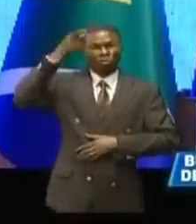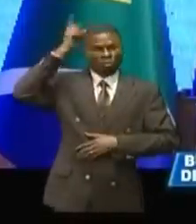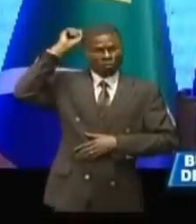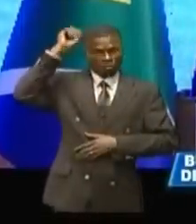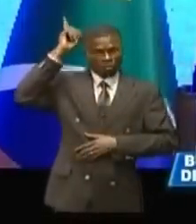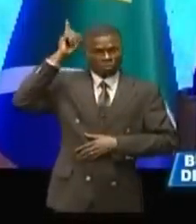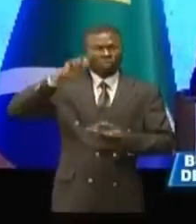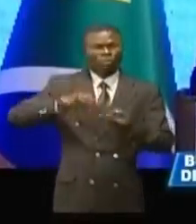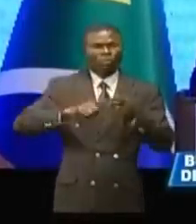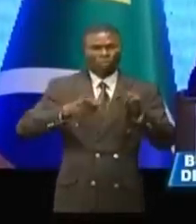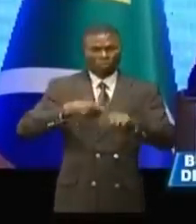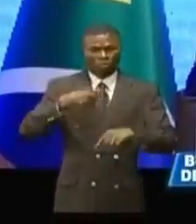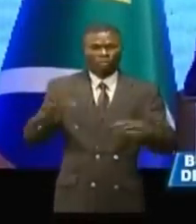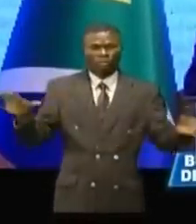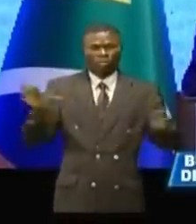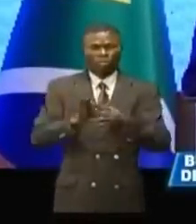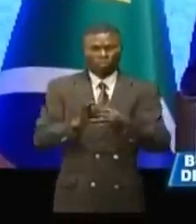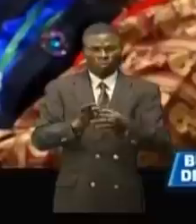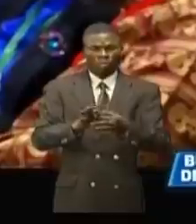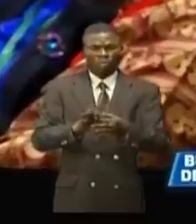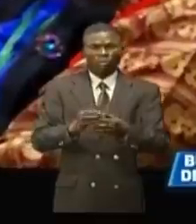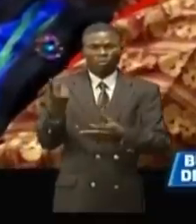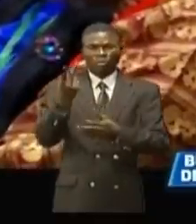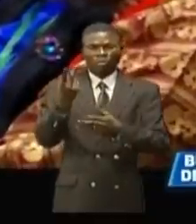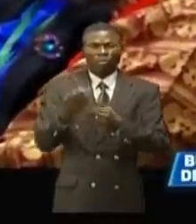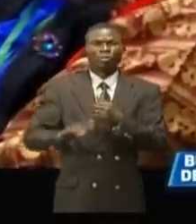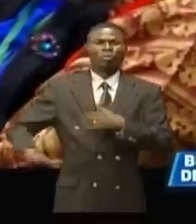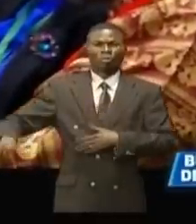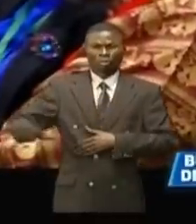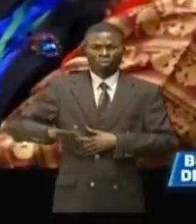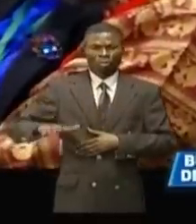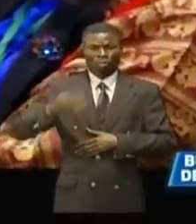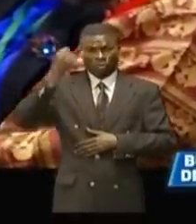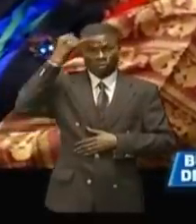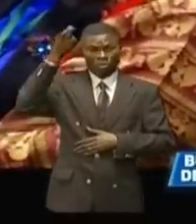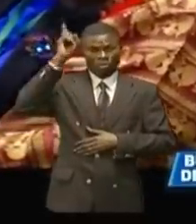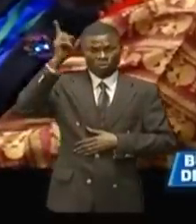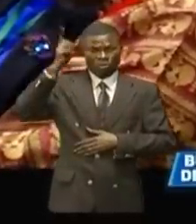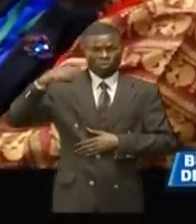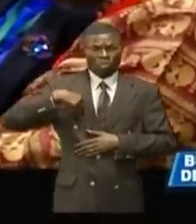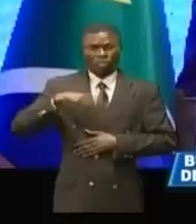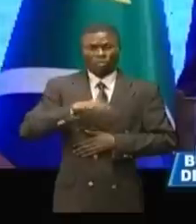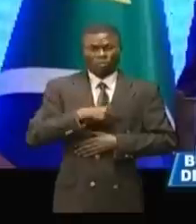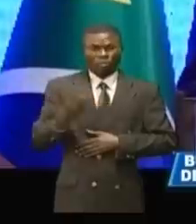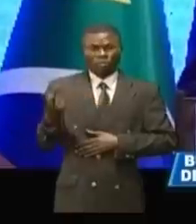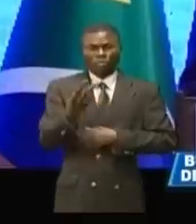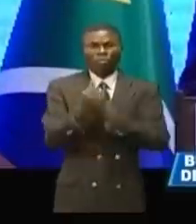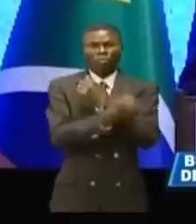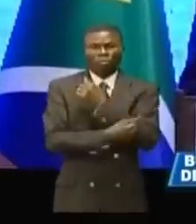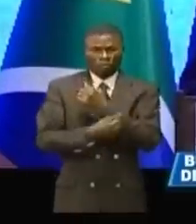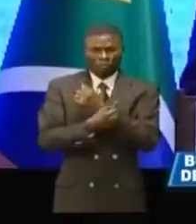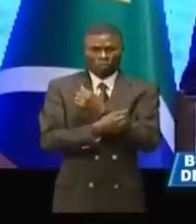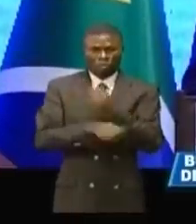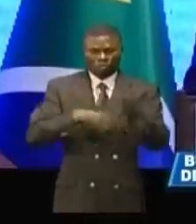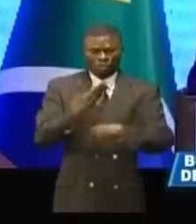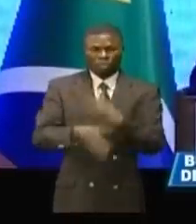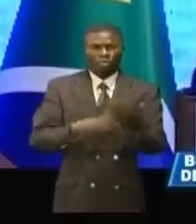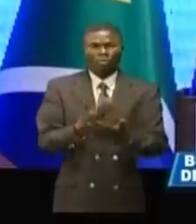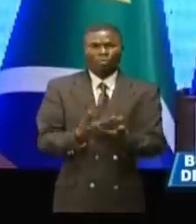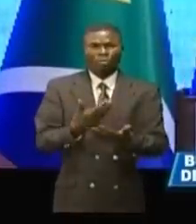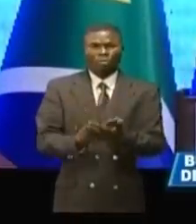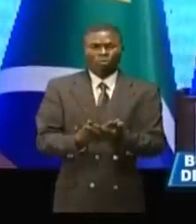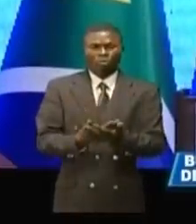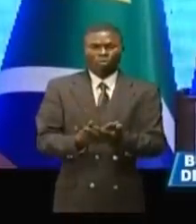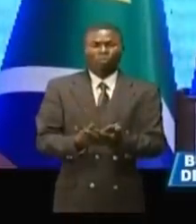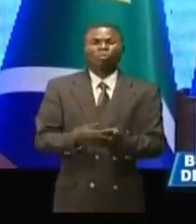d'amitié qui les lient. Et l'ambition que nous avons en partage d'accélérer notre